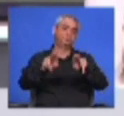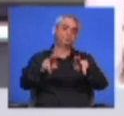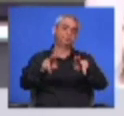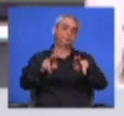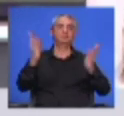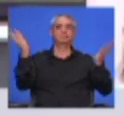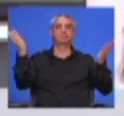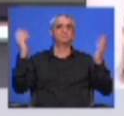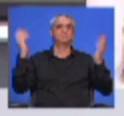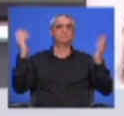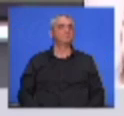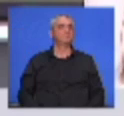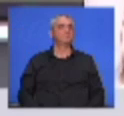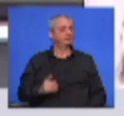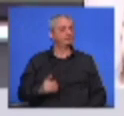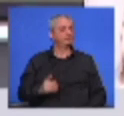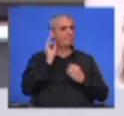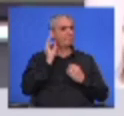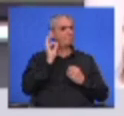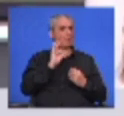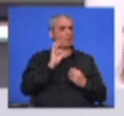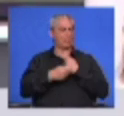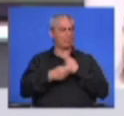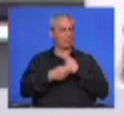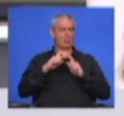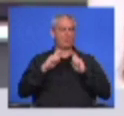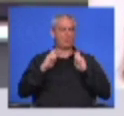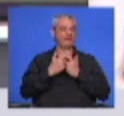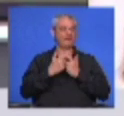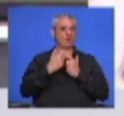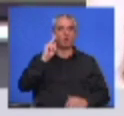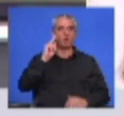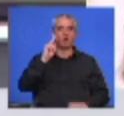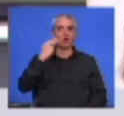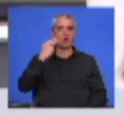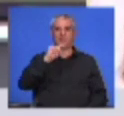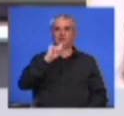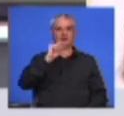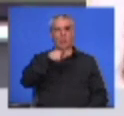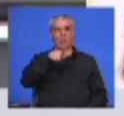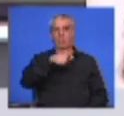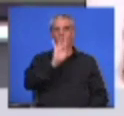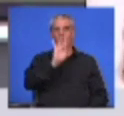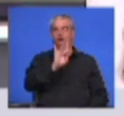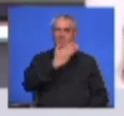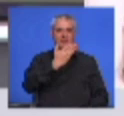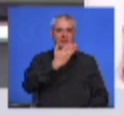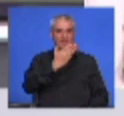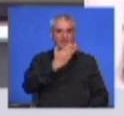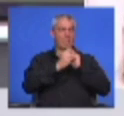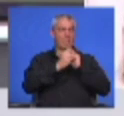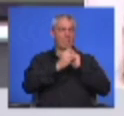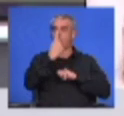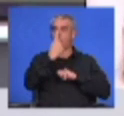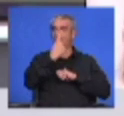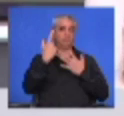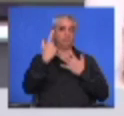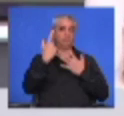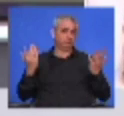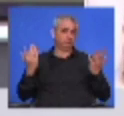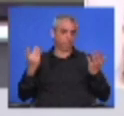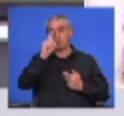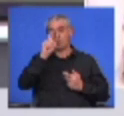ולרע. בכל זאת, כלכלן מפורום קהלת, לא נגיד אחד שמתנגד לרפורמה, אחד שהם אולי